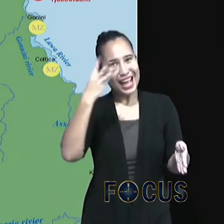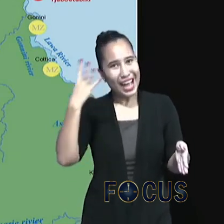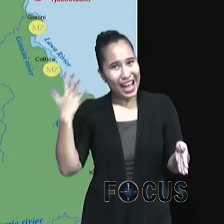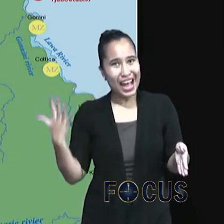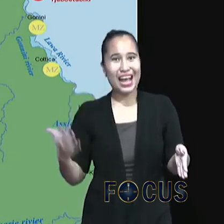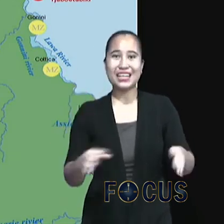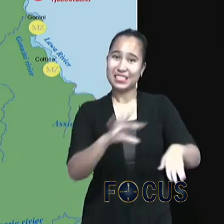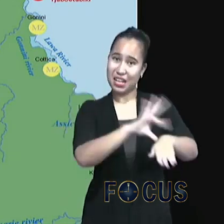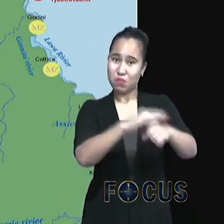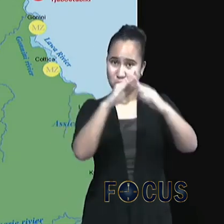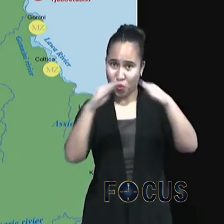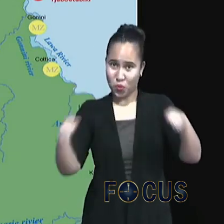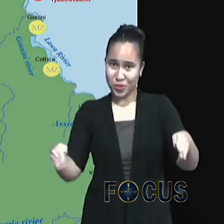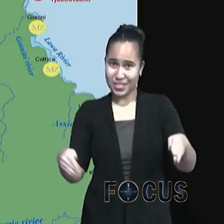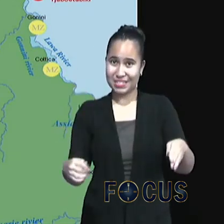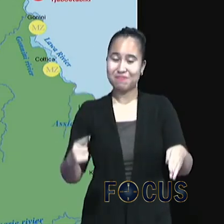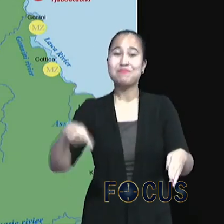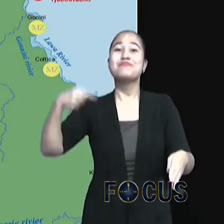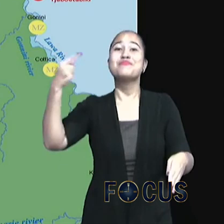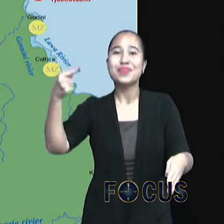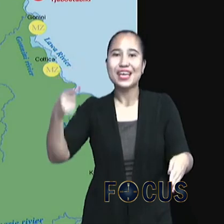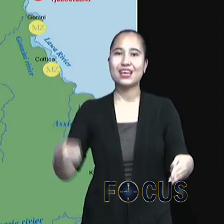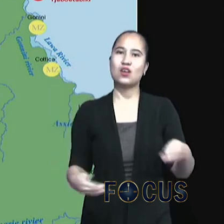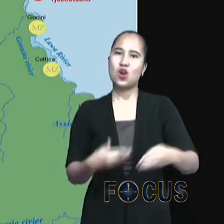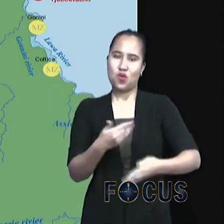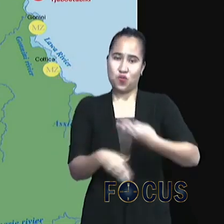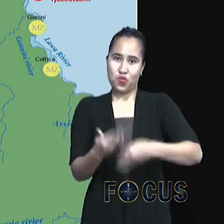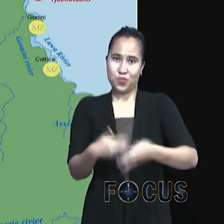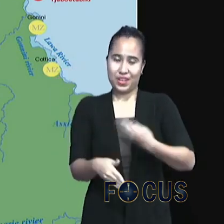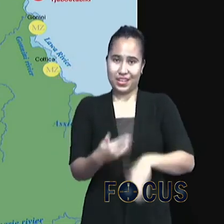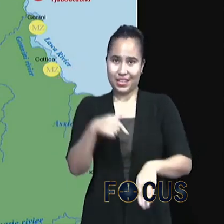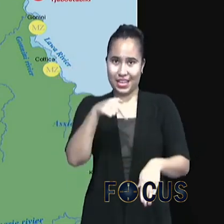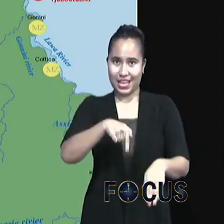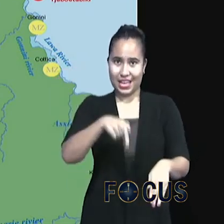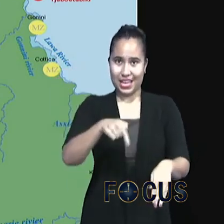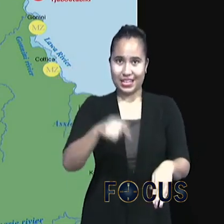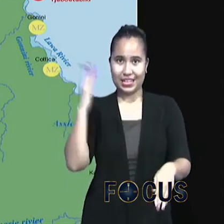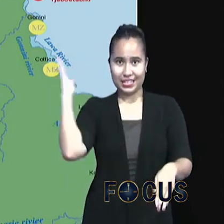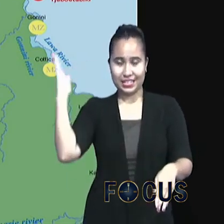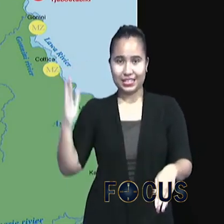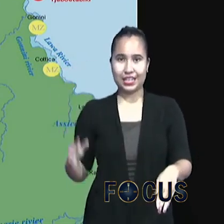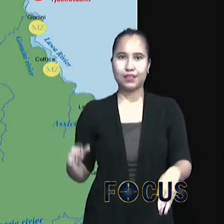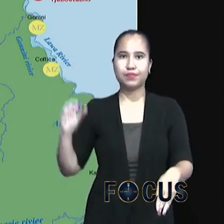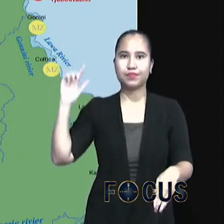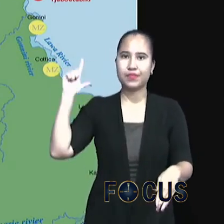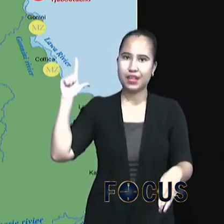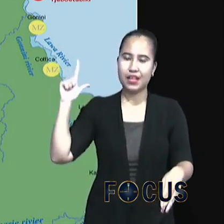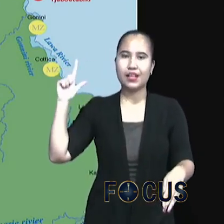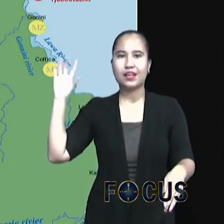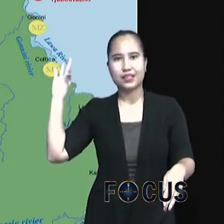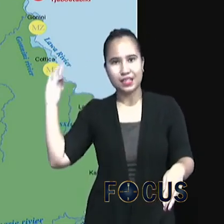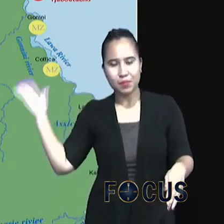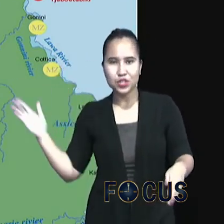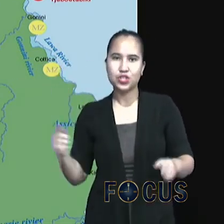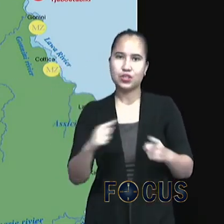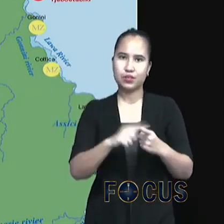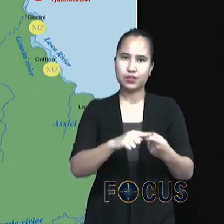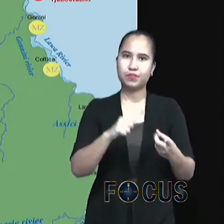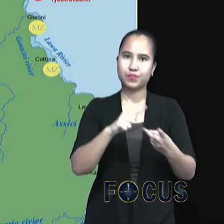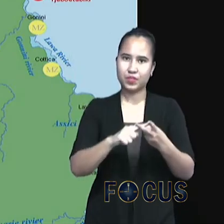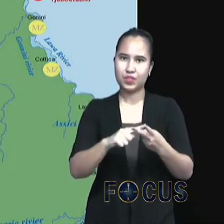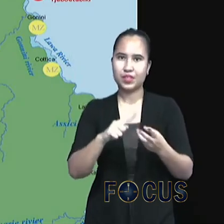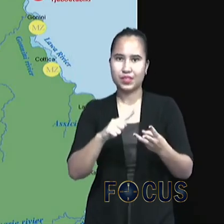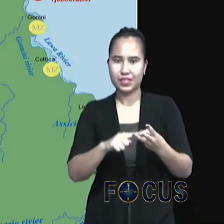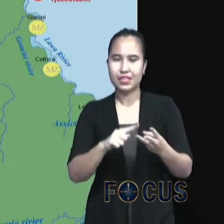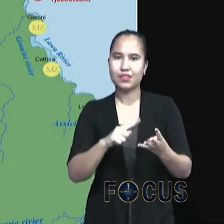voorbereiden op deze dreiging. En deze polyklinieken zijn Lange Tabbetje, Gakaba, Stoelmans